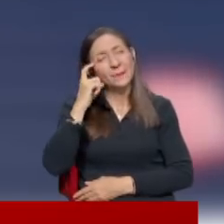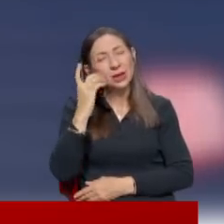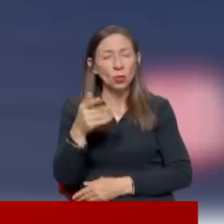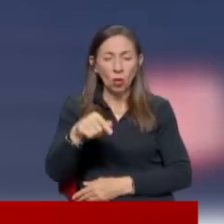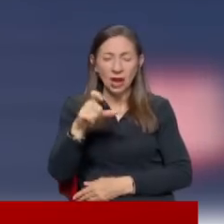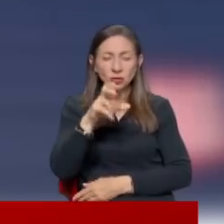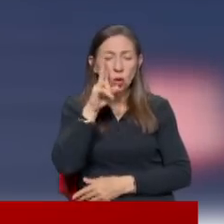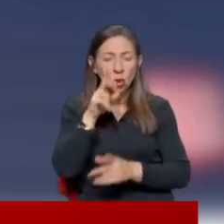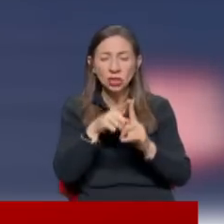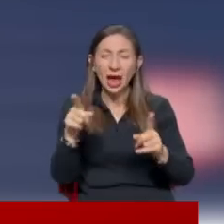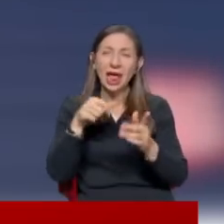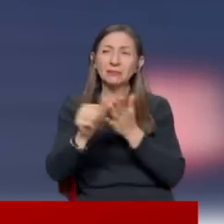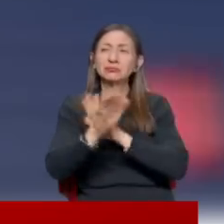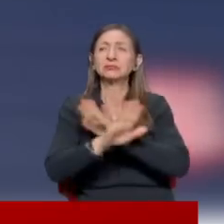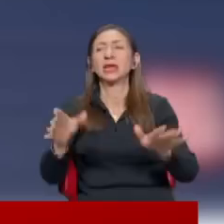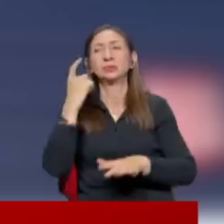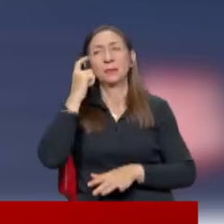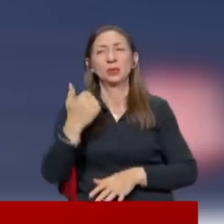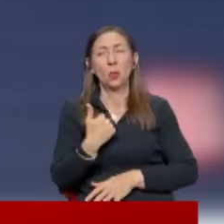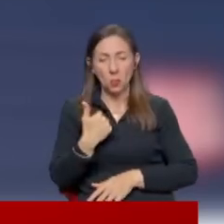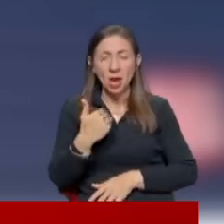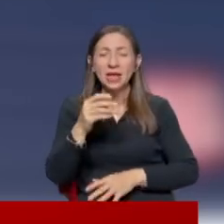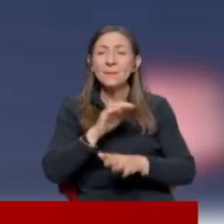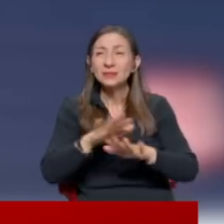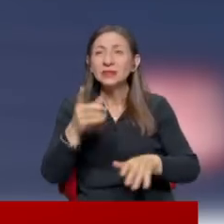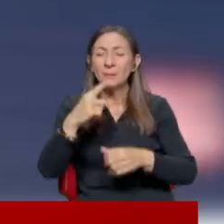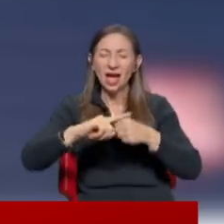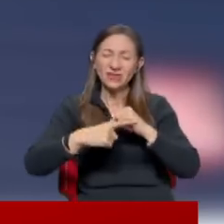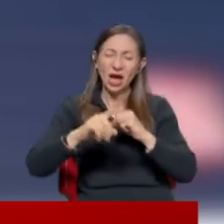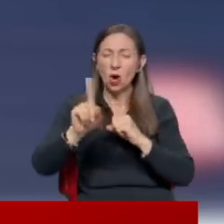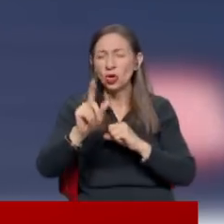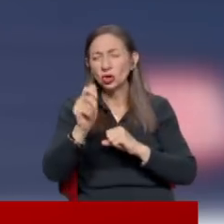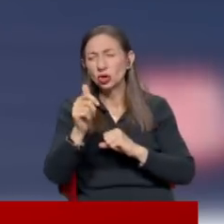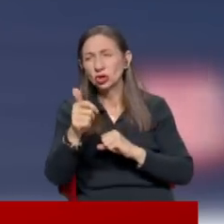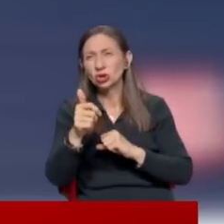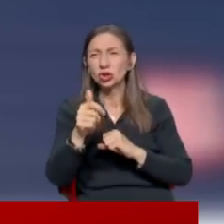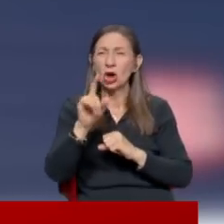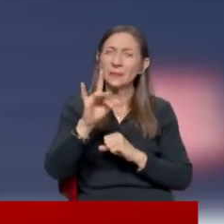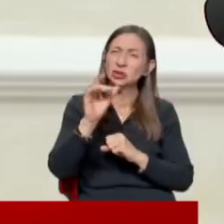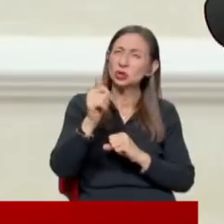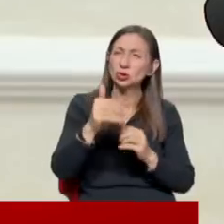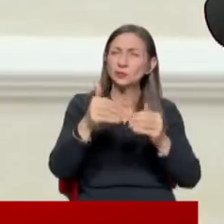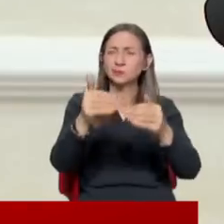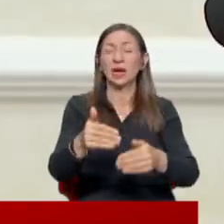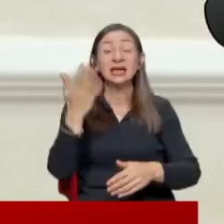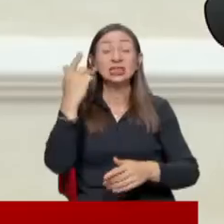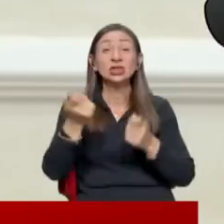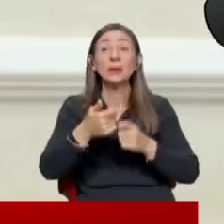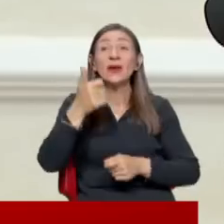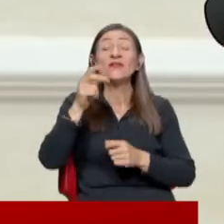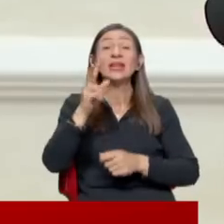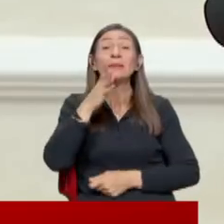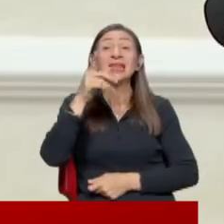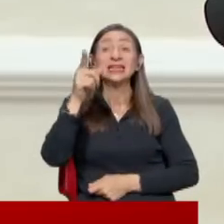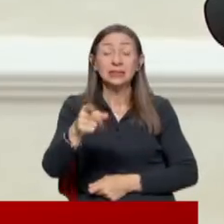yine bu ay sonuna kadar tamamlanır diye düşünüyorum. Tamamlanmasa da en fazla bir hafta veya 10-15 gün sarkar. Eski Çalışma Bakanı